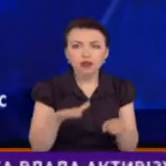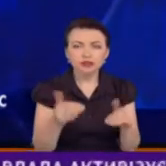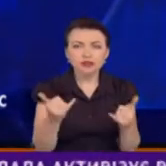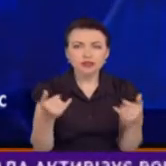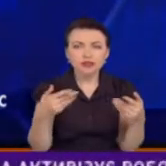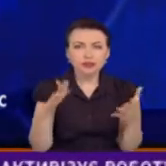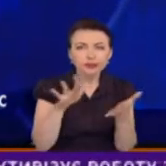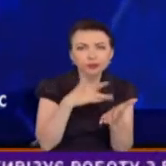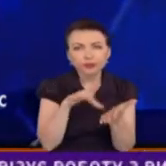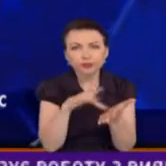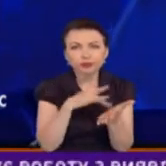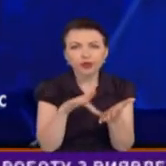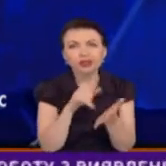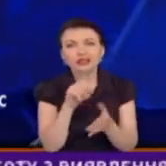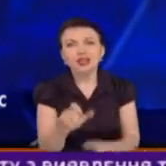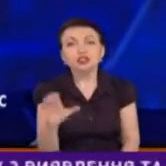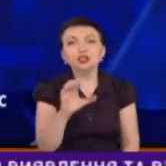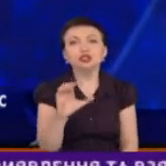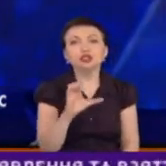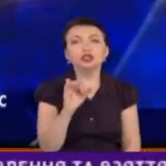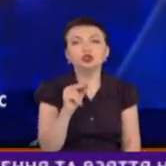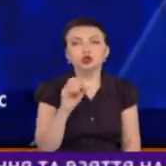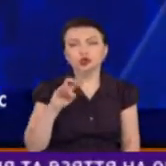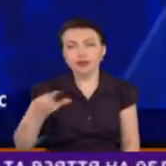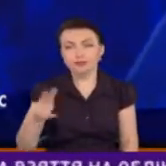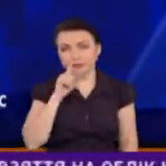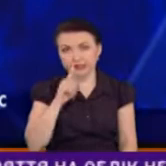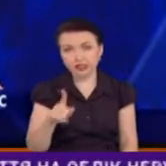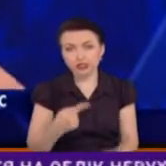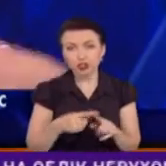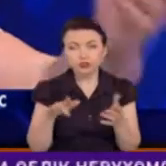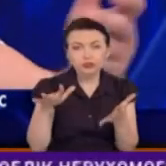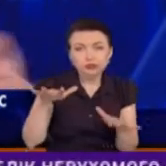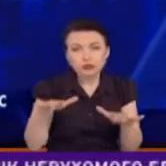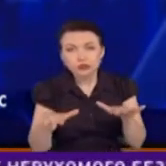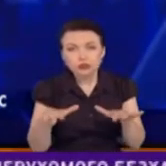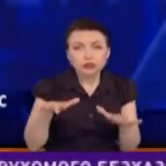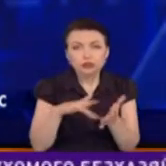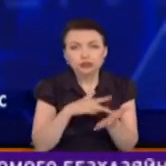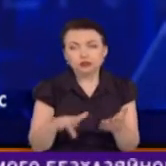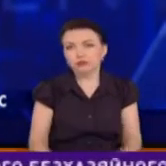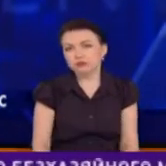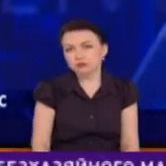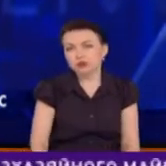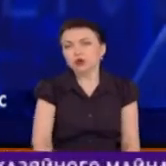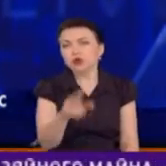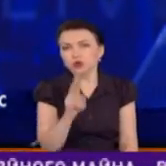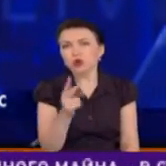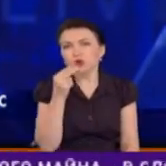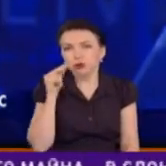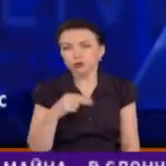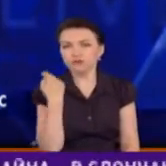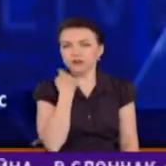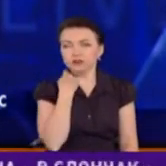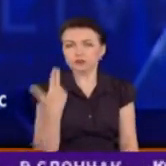зводять. За січень місяць вони зводять баланси зараз генерації споживання. Хто кому винний? І в мене